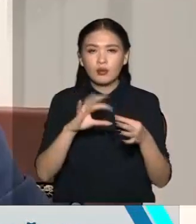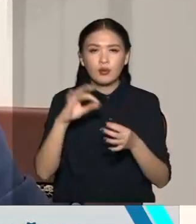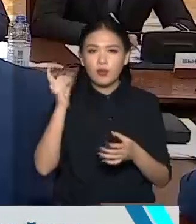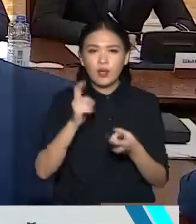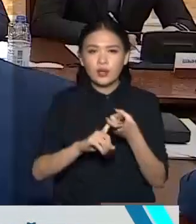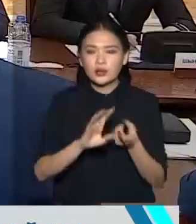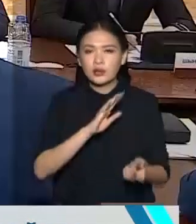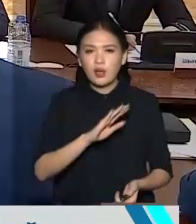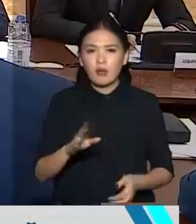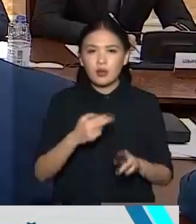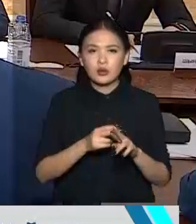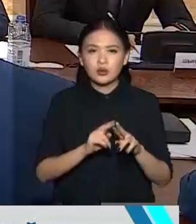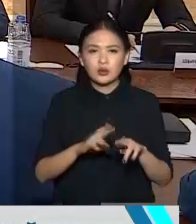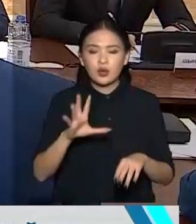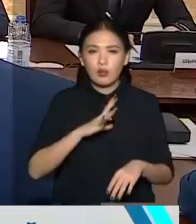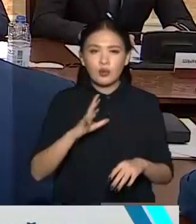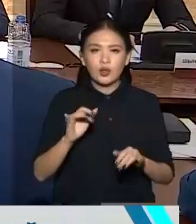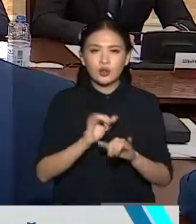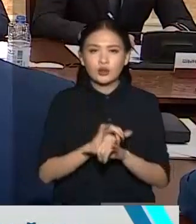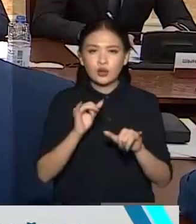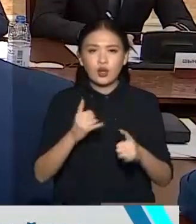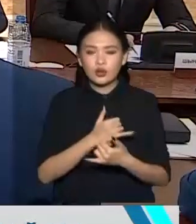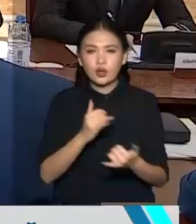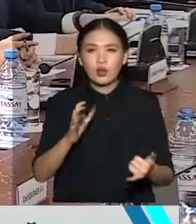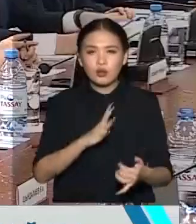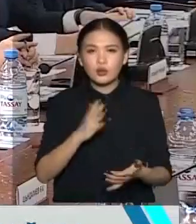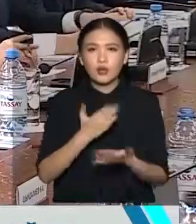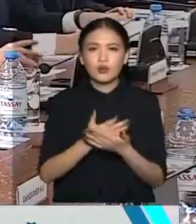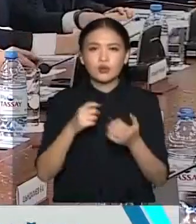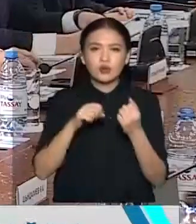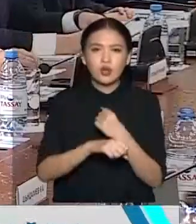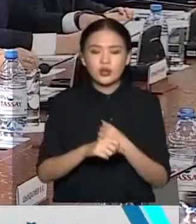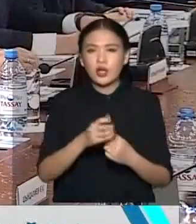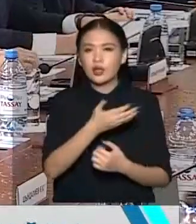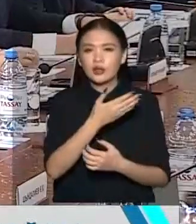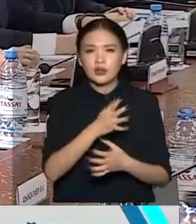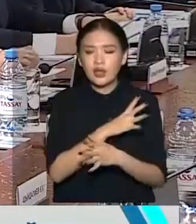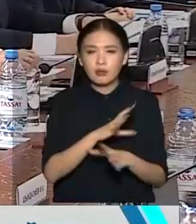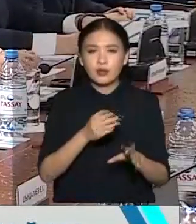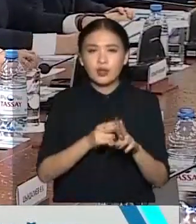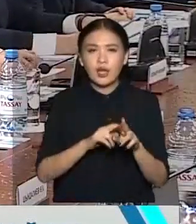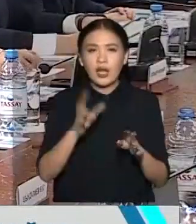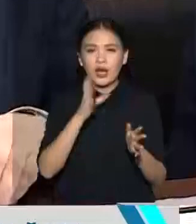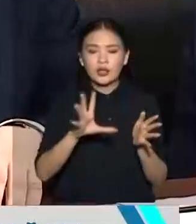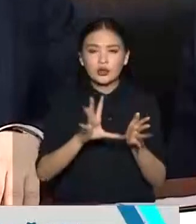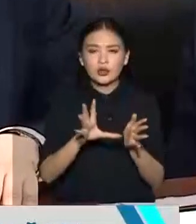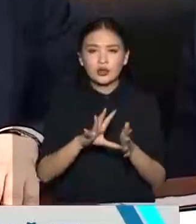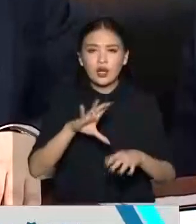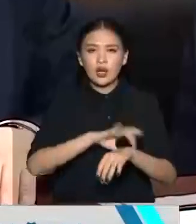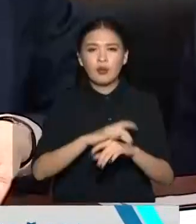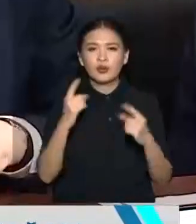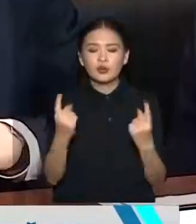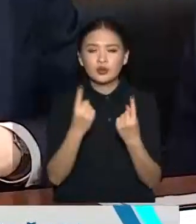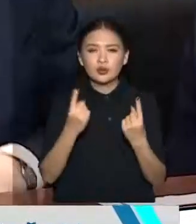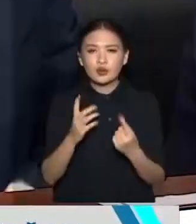емес, бұлтартпау шараларын қолдануды кеңейту ұсынды. Мысалы, зорлық-зомбылықсыз қылмыс жасағандарға электронды білезік тағу мәселесі